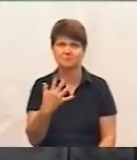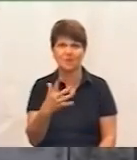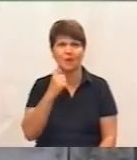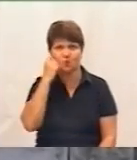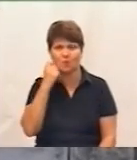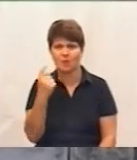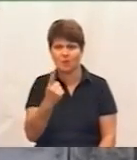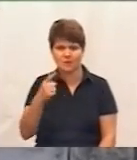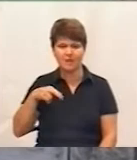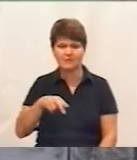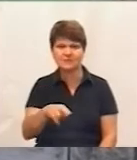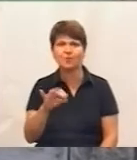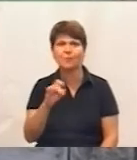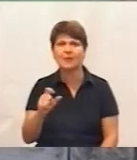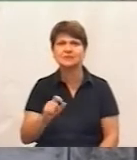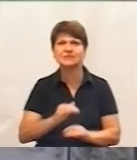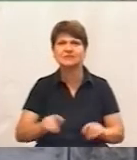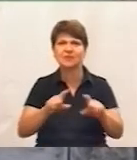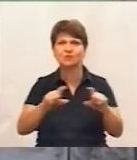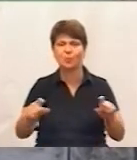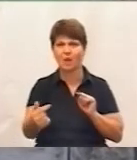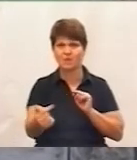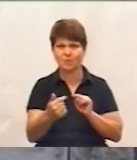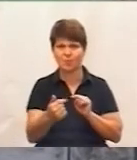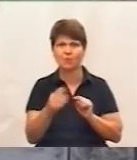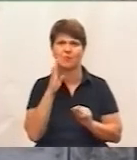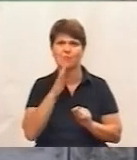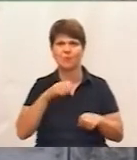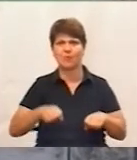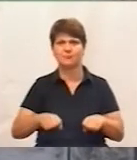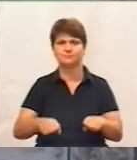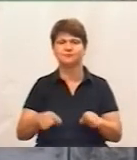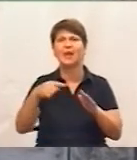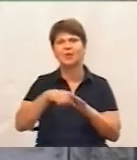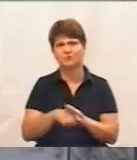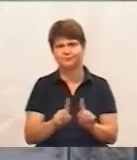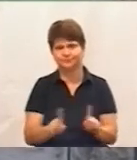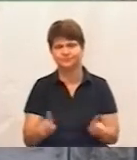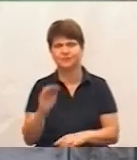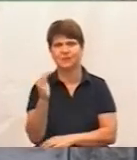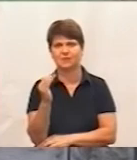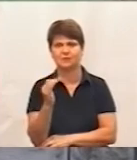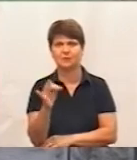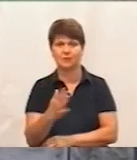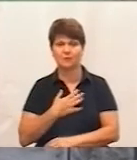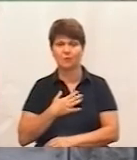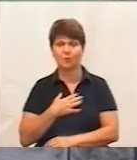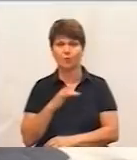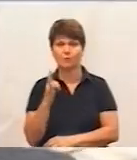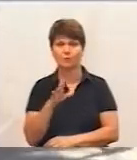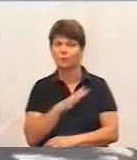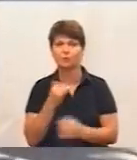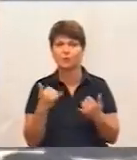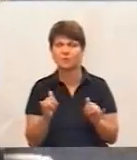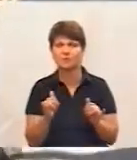ми з садочку, і напроти нас їде мама з інклюзивною дитинкою. І для моєї дитини це було